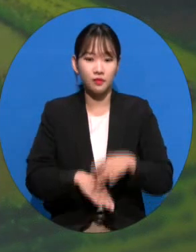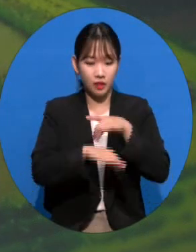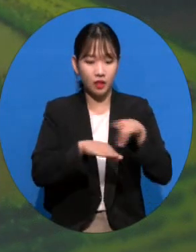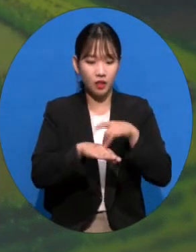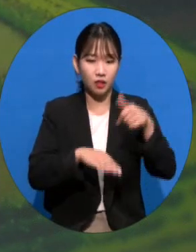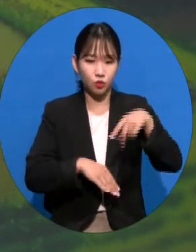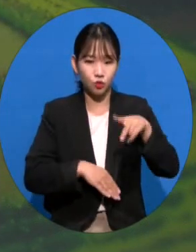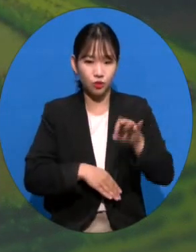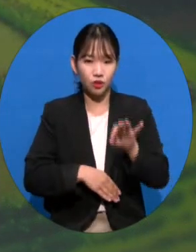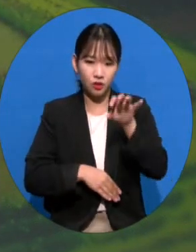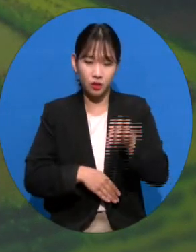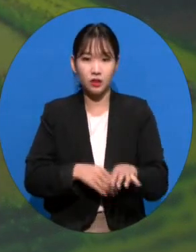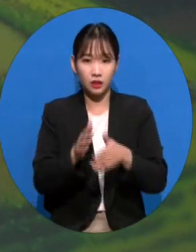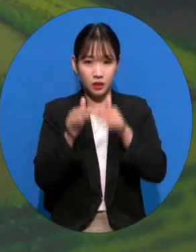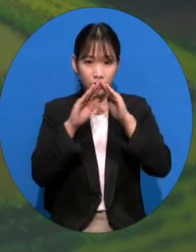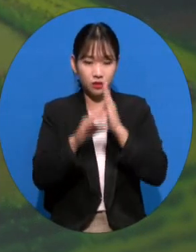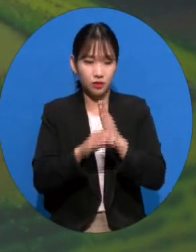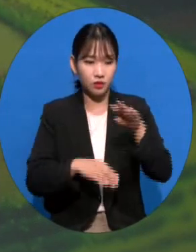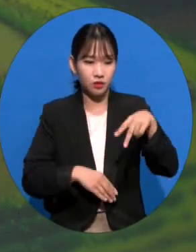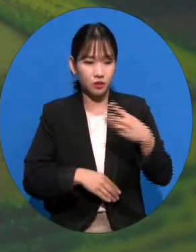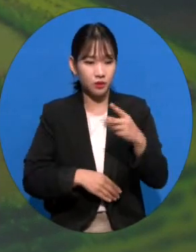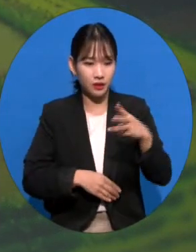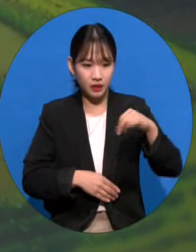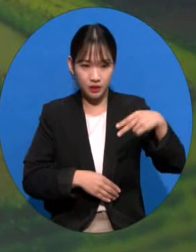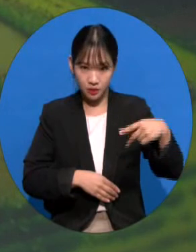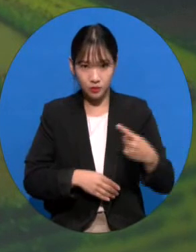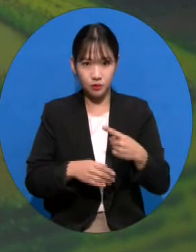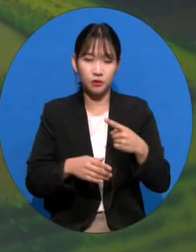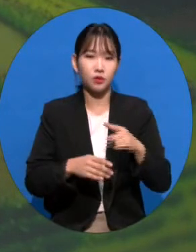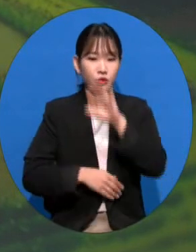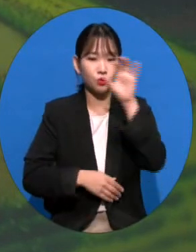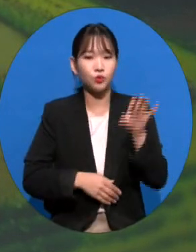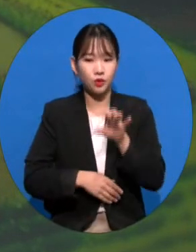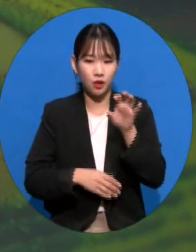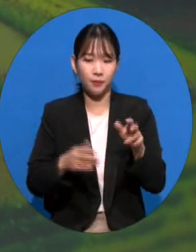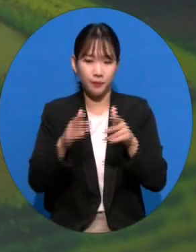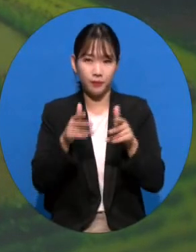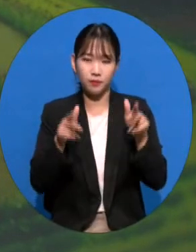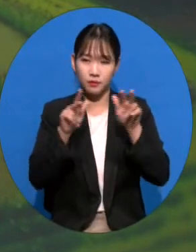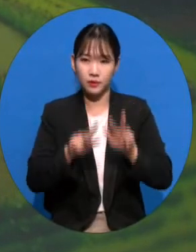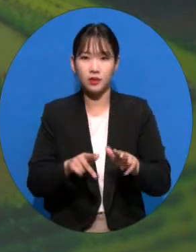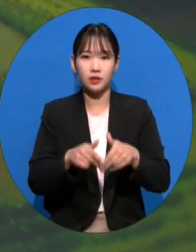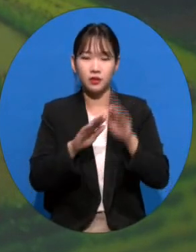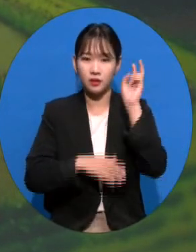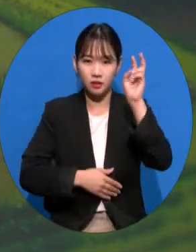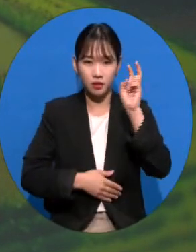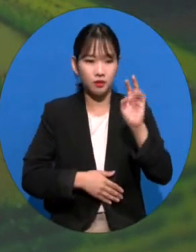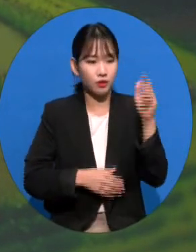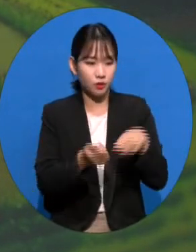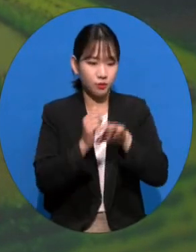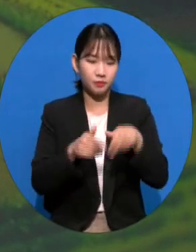해남 구성 일대 조성 중인 솔라시도 기업 도시에 유럽 마을 테마파크가 조성될 것으로 보입니다. 솔라시도에는 최근